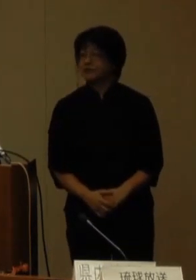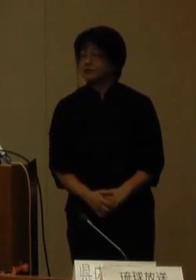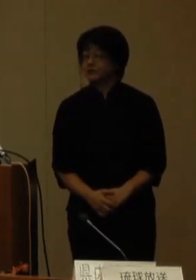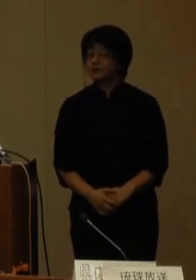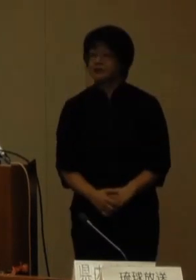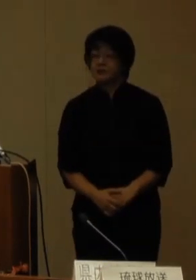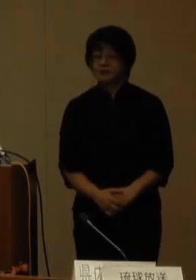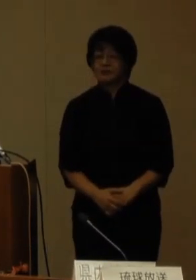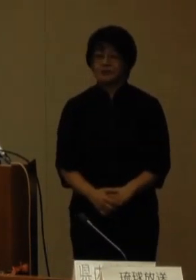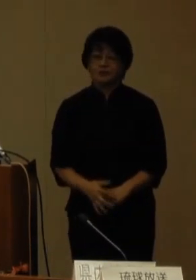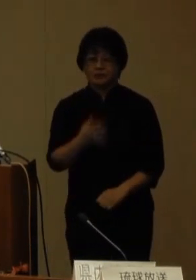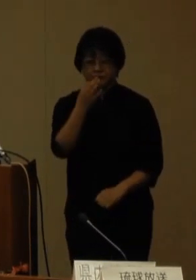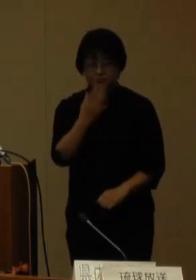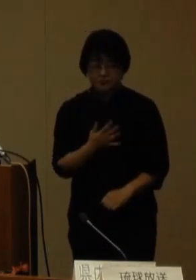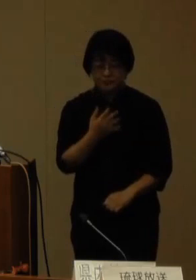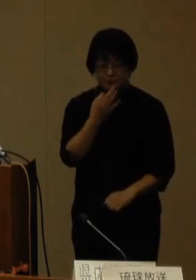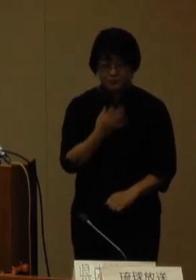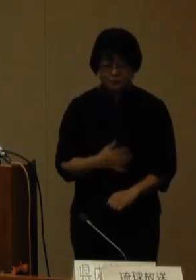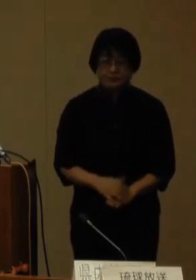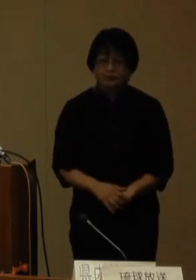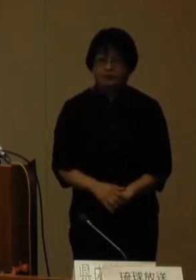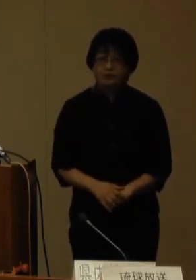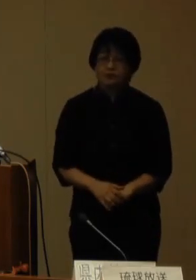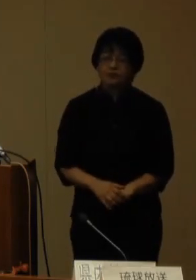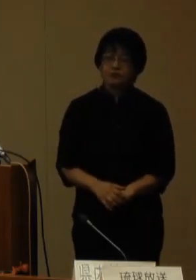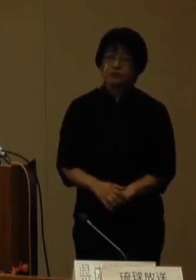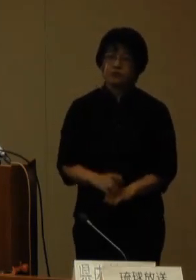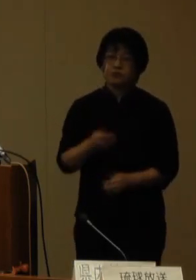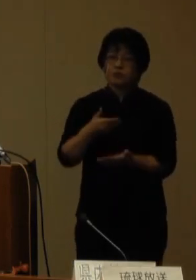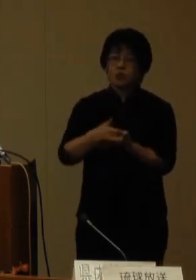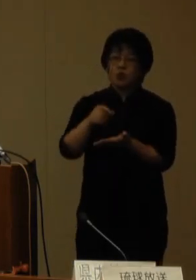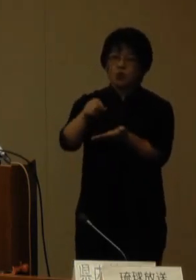終わった、すいません失礼しました。はい、ありがとうございました。